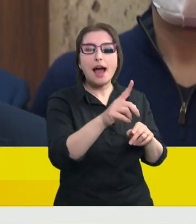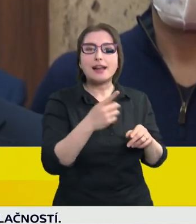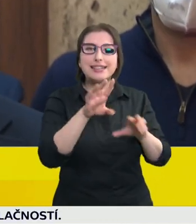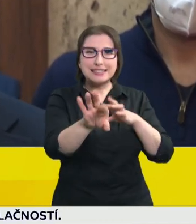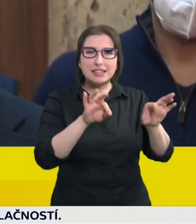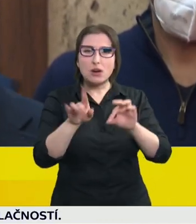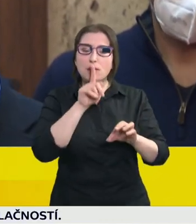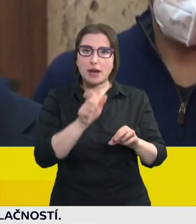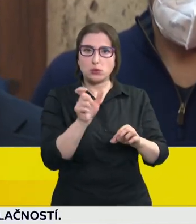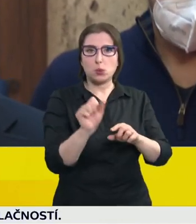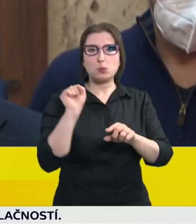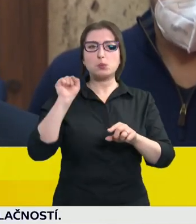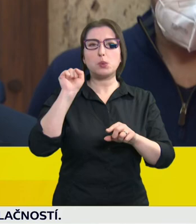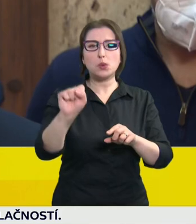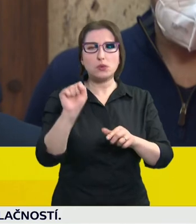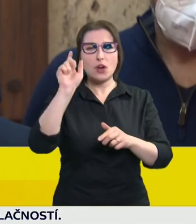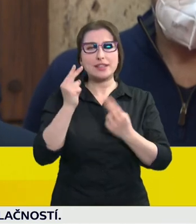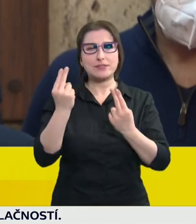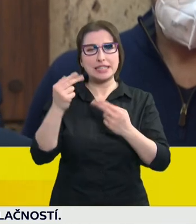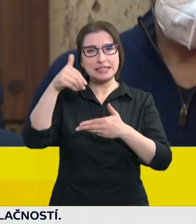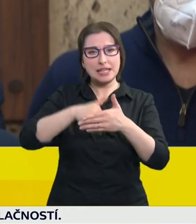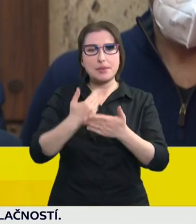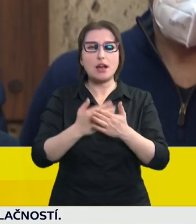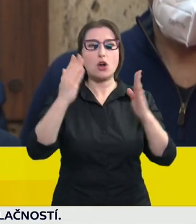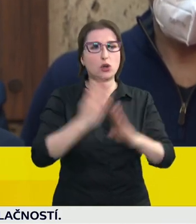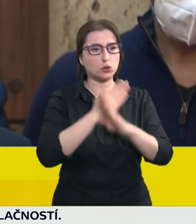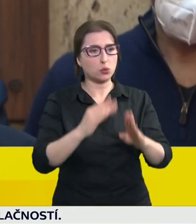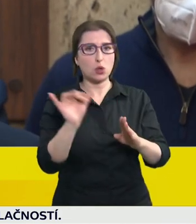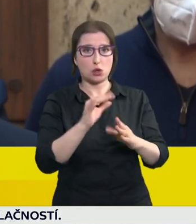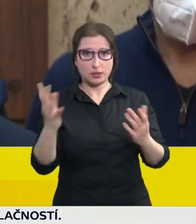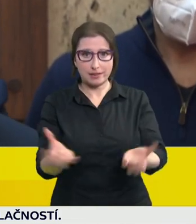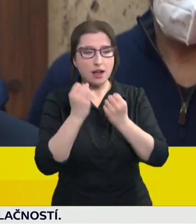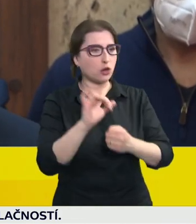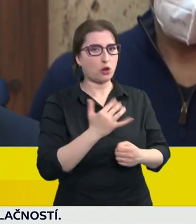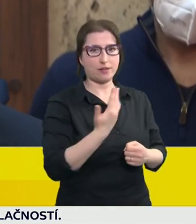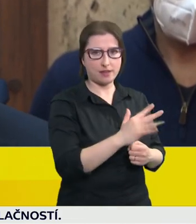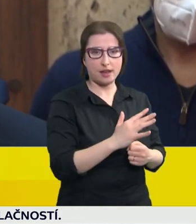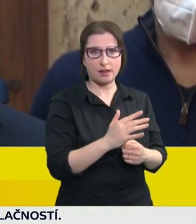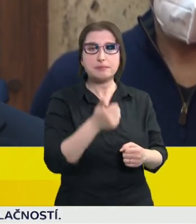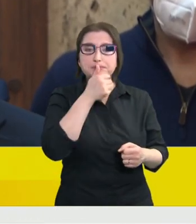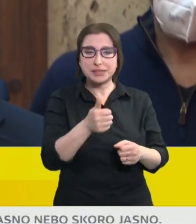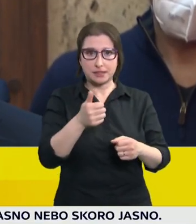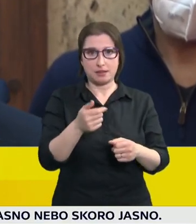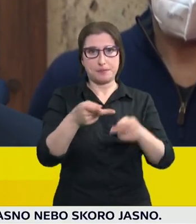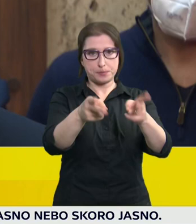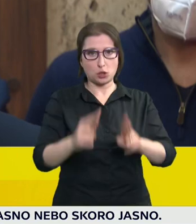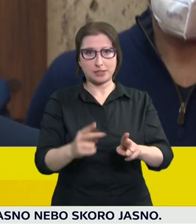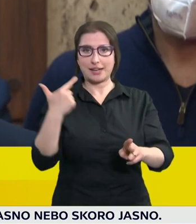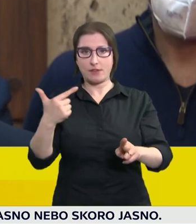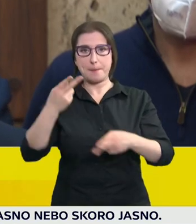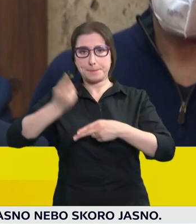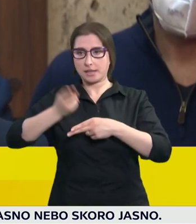slova smyslu nutnosti rozhodování, kde máte na jedno lůžko 2 pacienty, já nemám